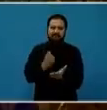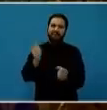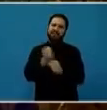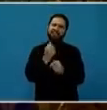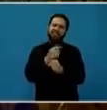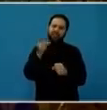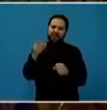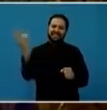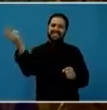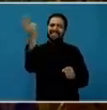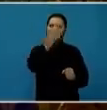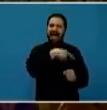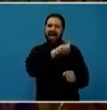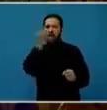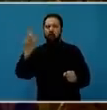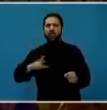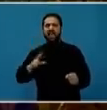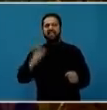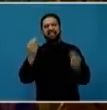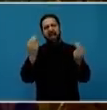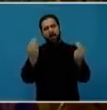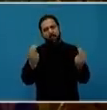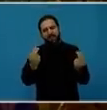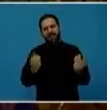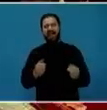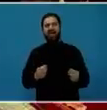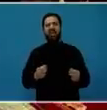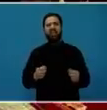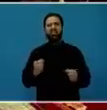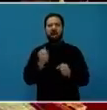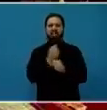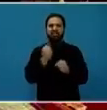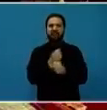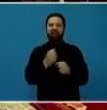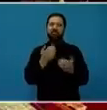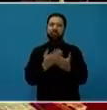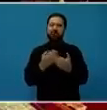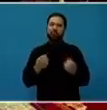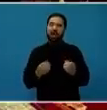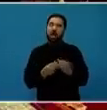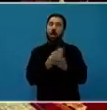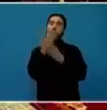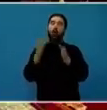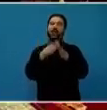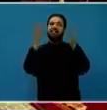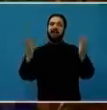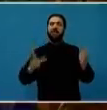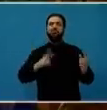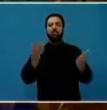facem pe el să conștientizeze că, iată, în Noul Testament suntem chemați la altceva și nu la a